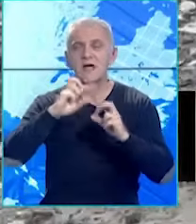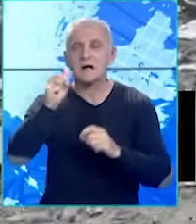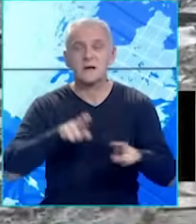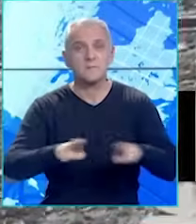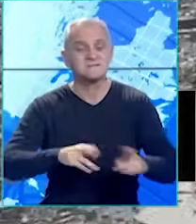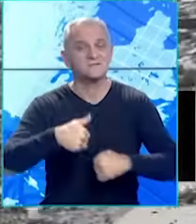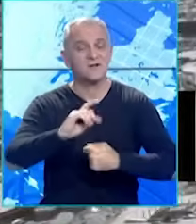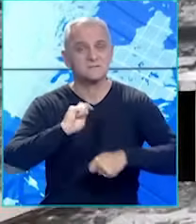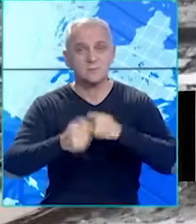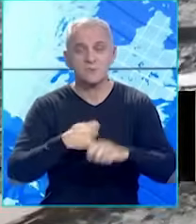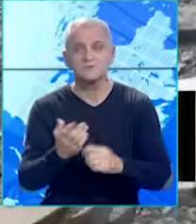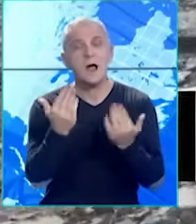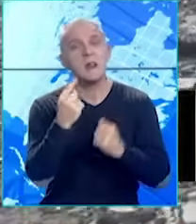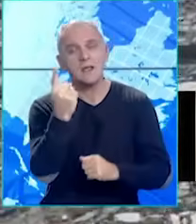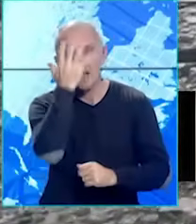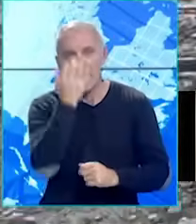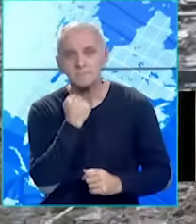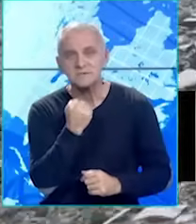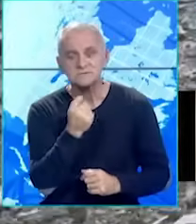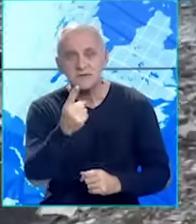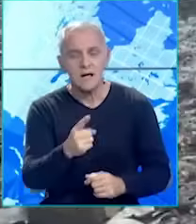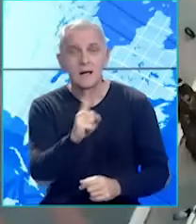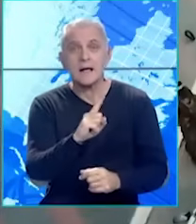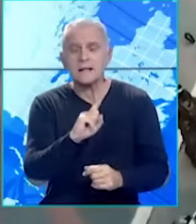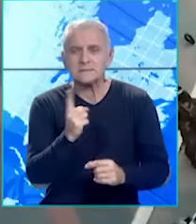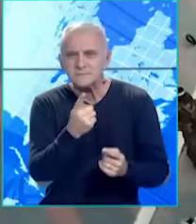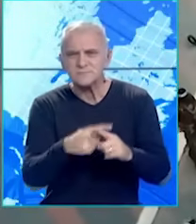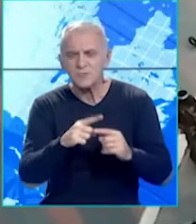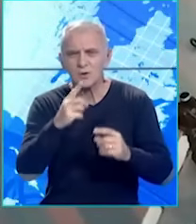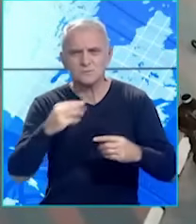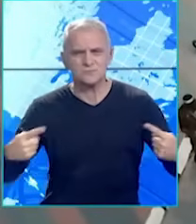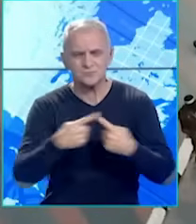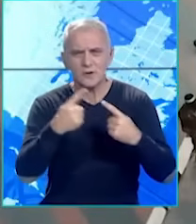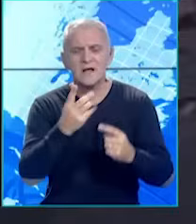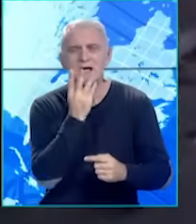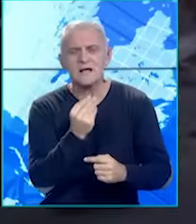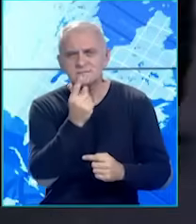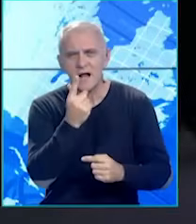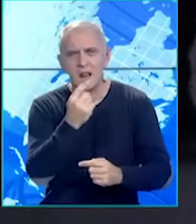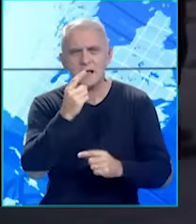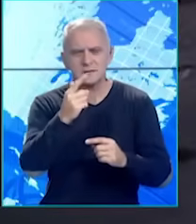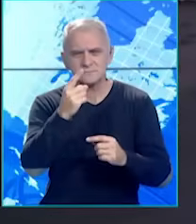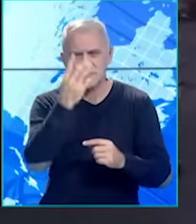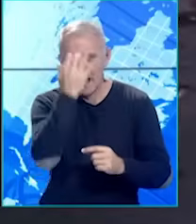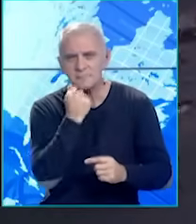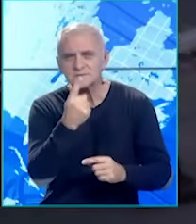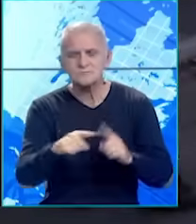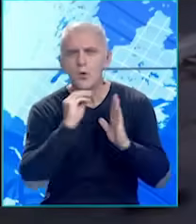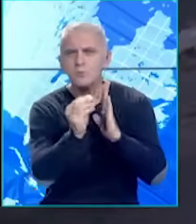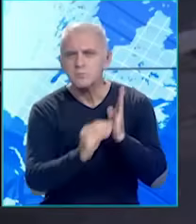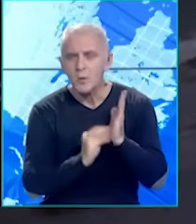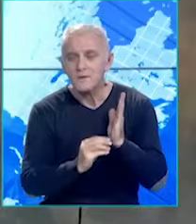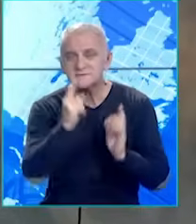vanjskih poslova, ali i iz Hamasa. Nakon neizvjesnosti izazvane sporom Izraela i Hamasa o popisima izraelskih talaca